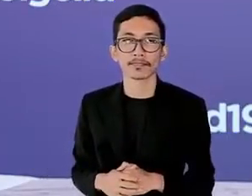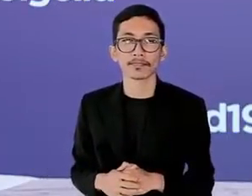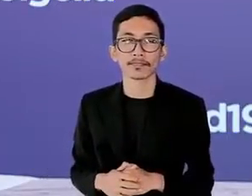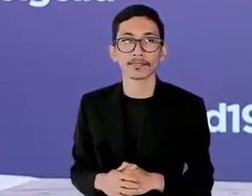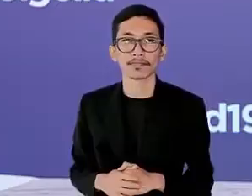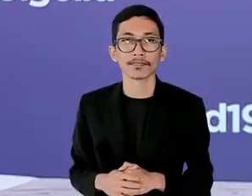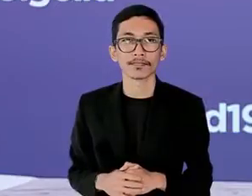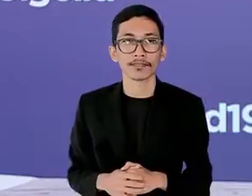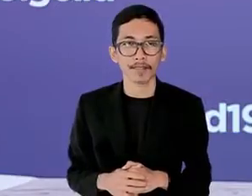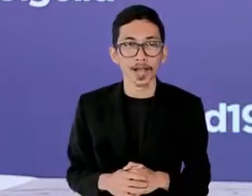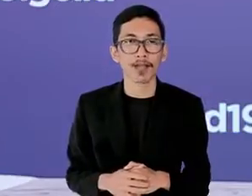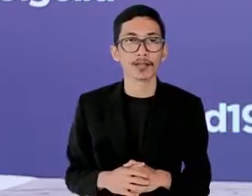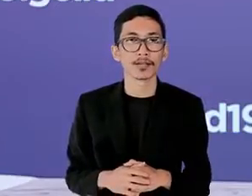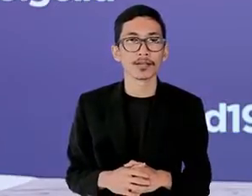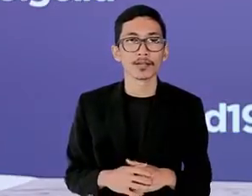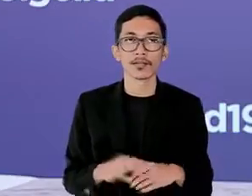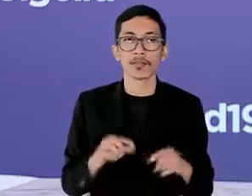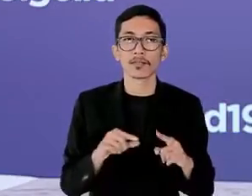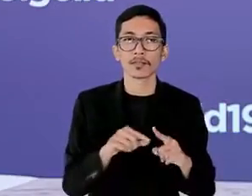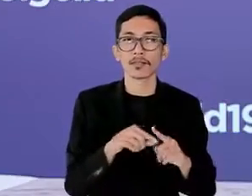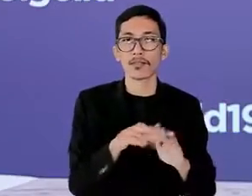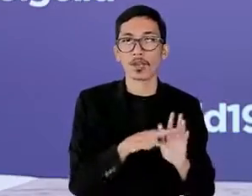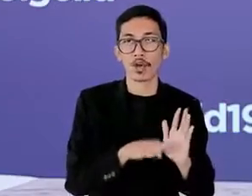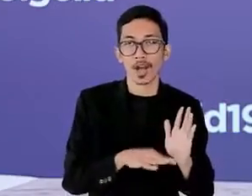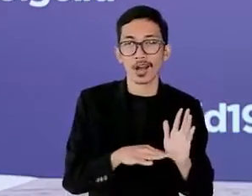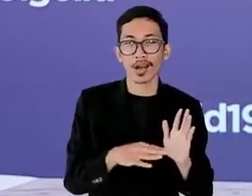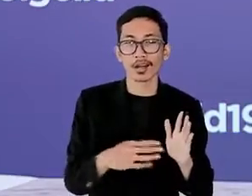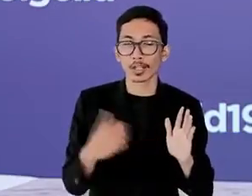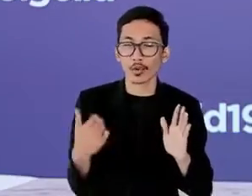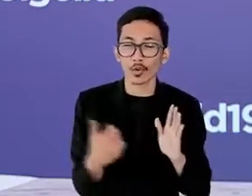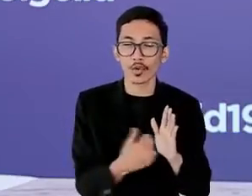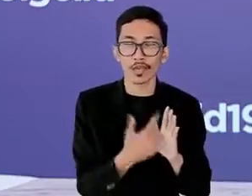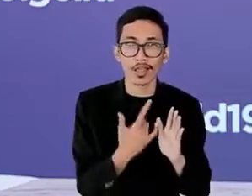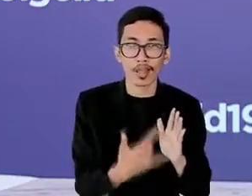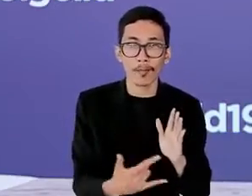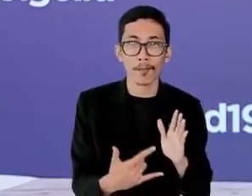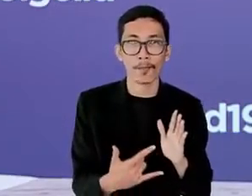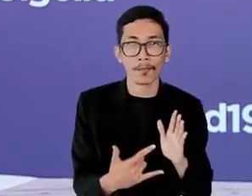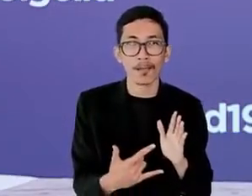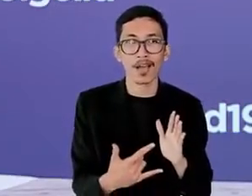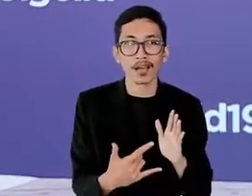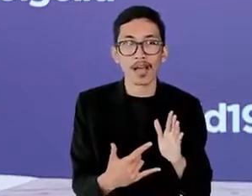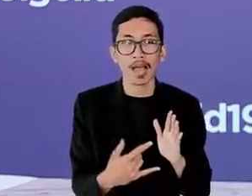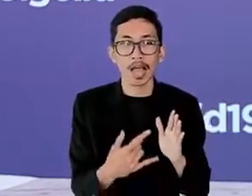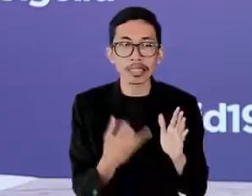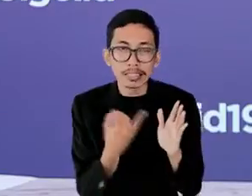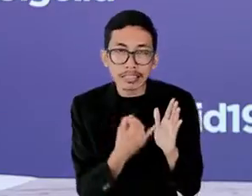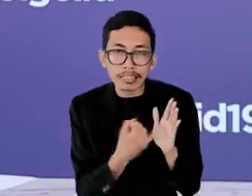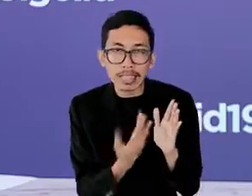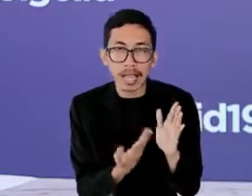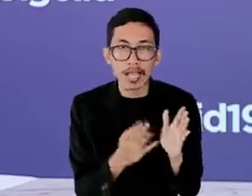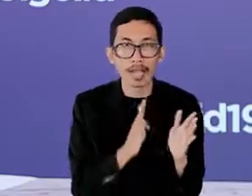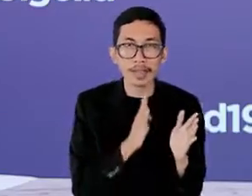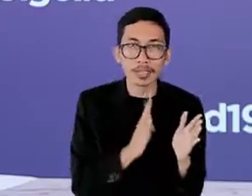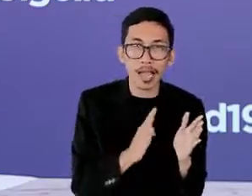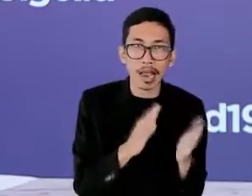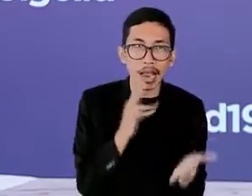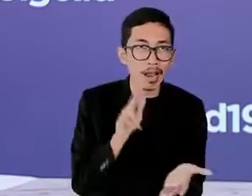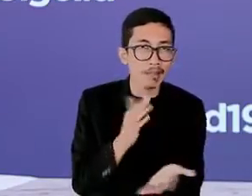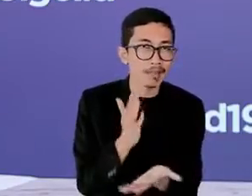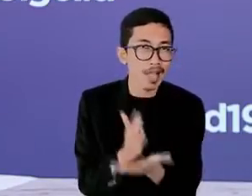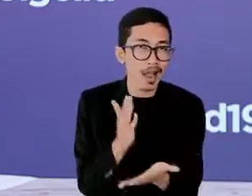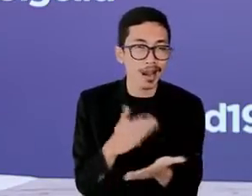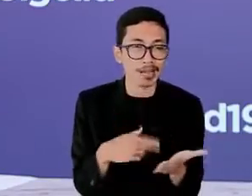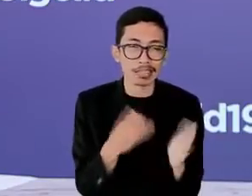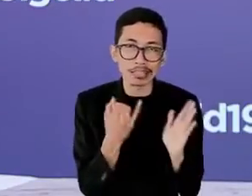menjalankan kebijakan sebaik-baiknya dengan terlebih dahulu memahami betul isi kebijakan yang berlaku untuk